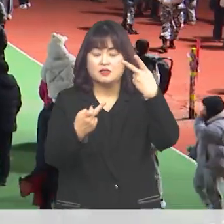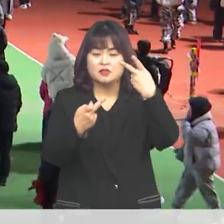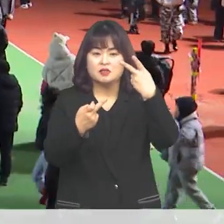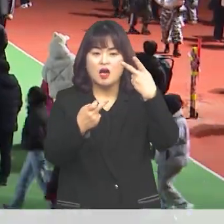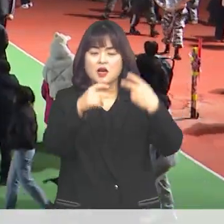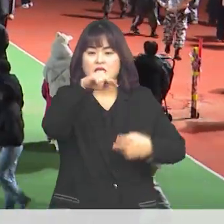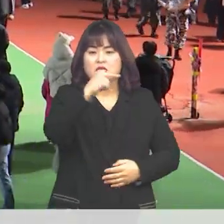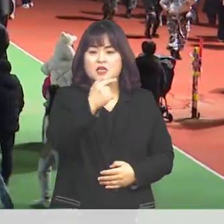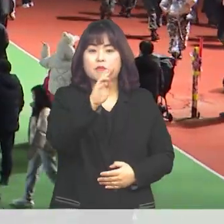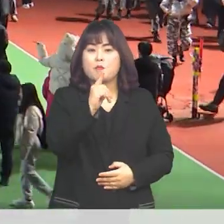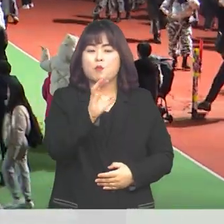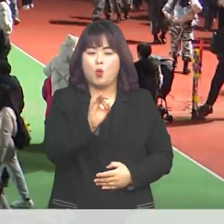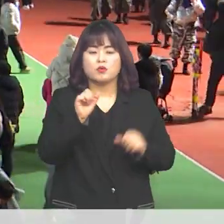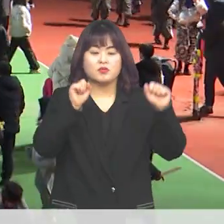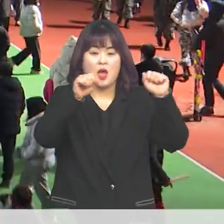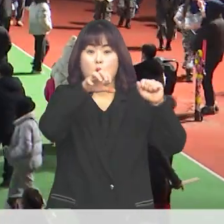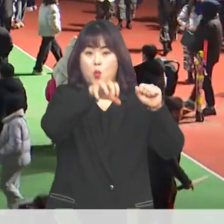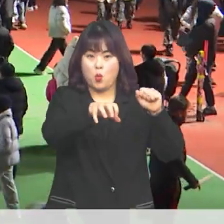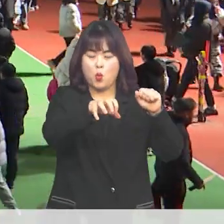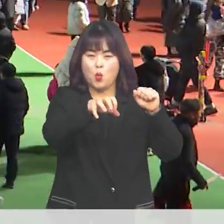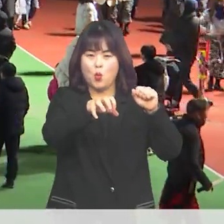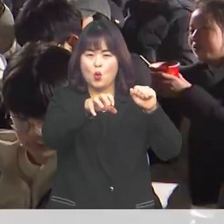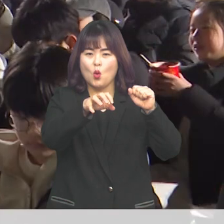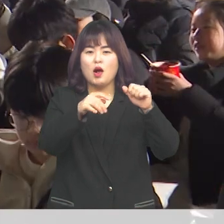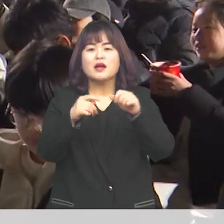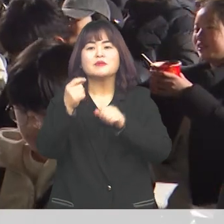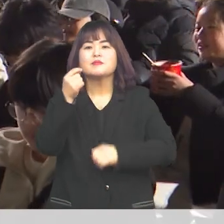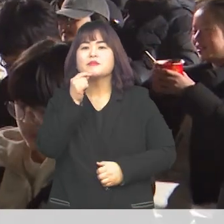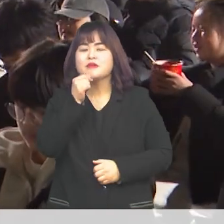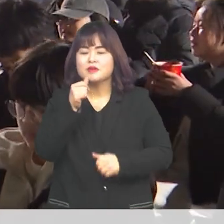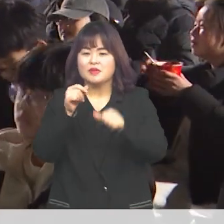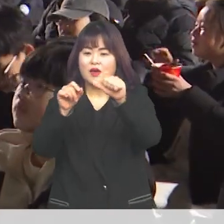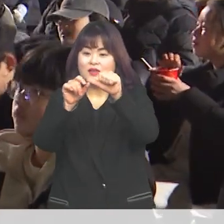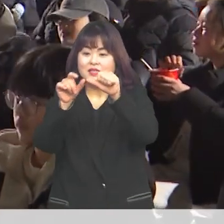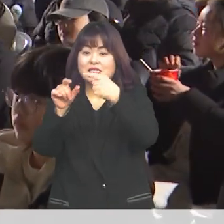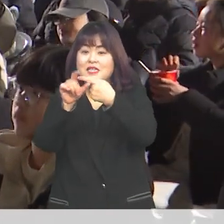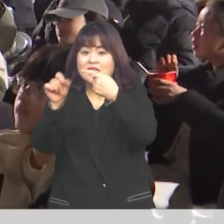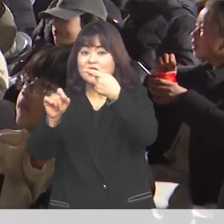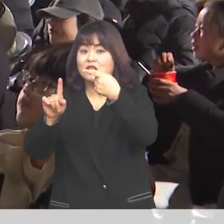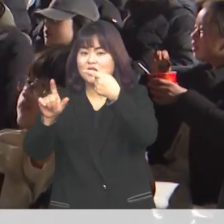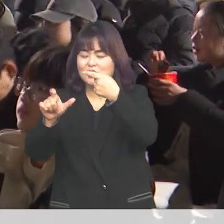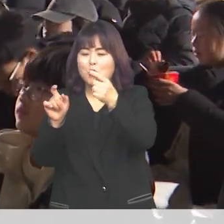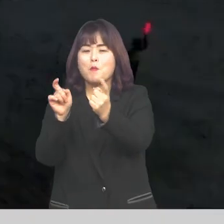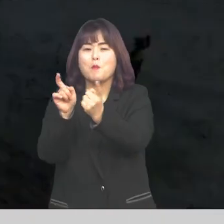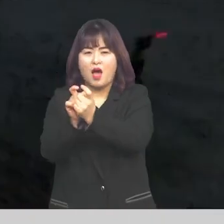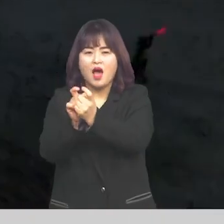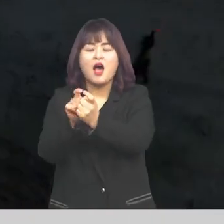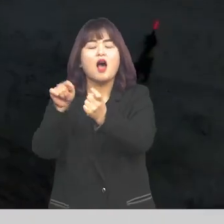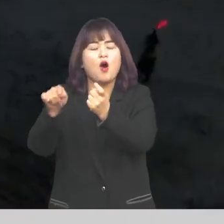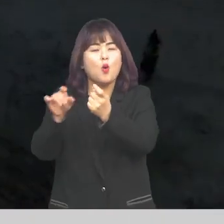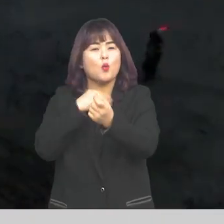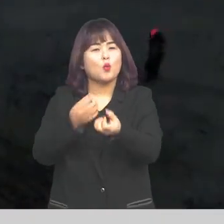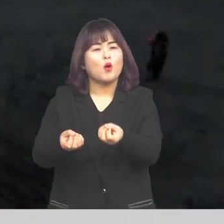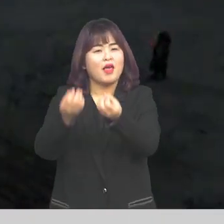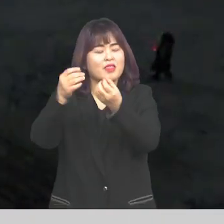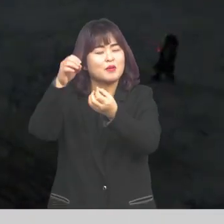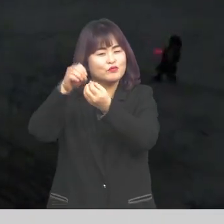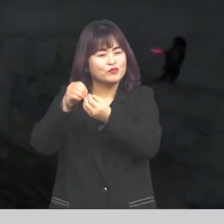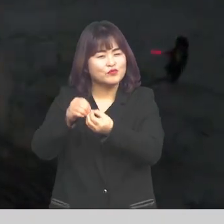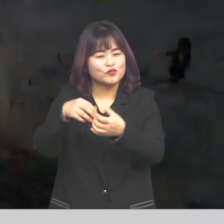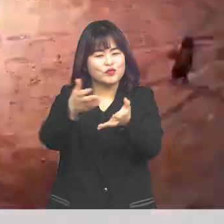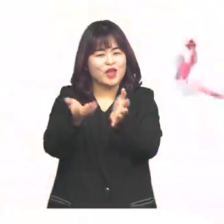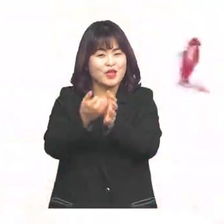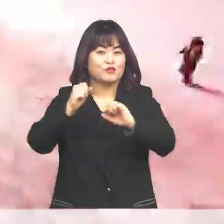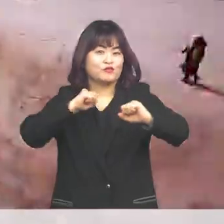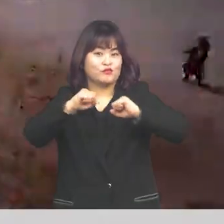지난 12일 수지구 신봉체육공원에서 2025년 정월 대보름 맞이 민속축제가 열렸습니다. 정월대보름